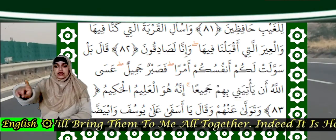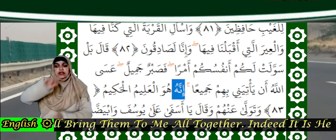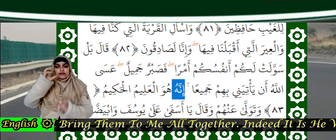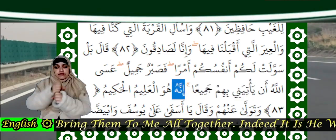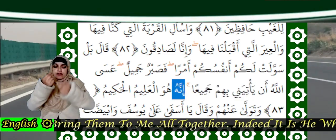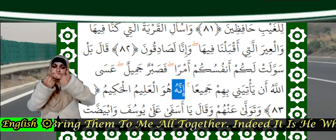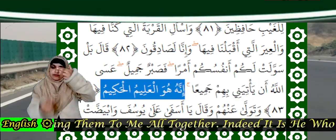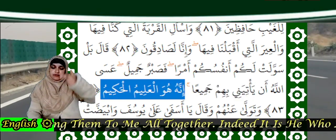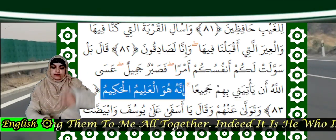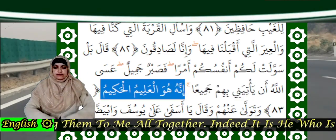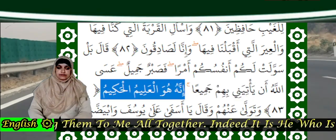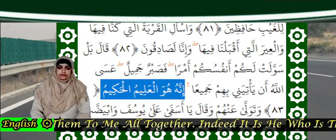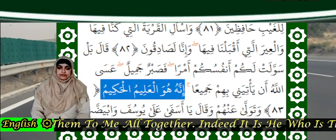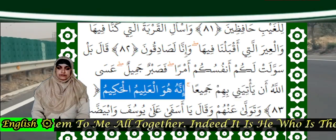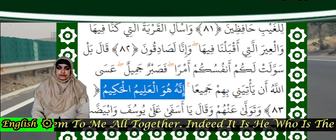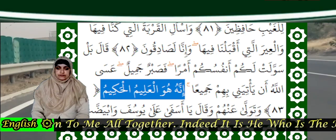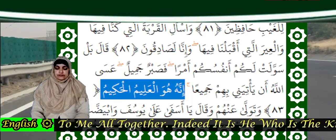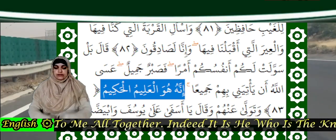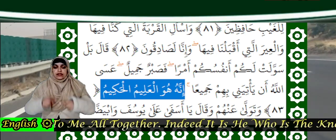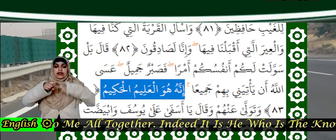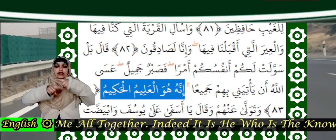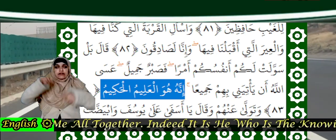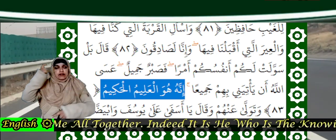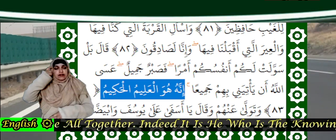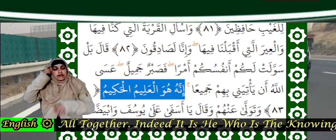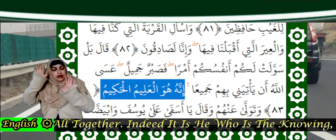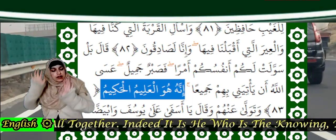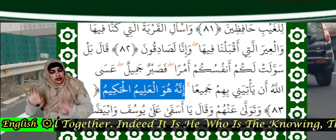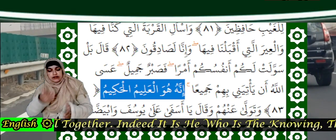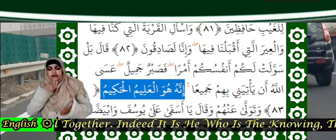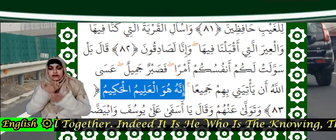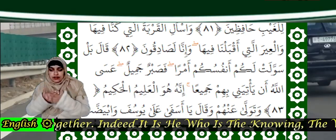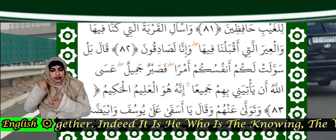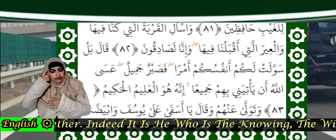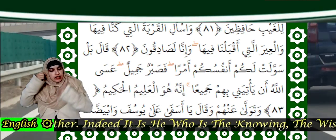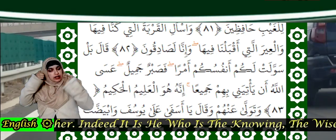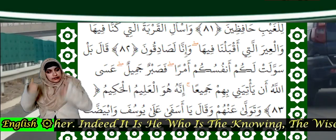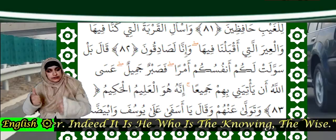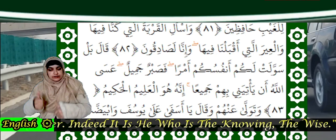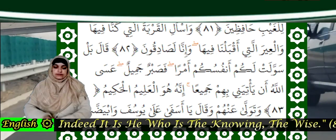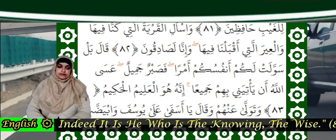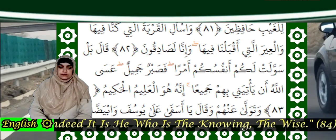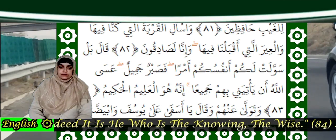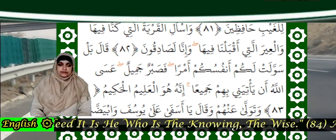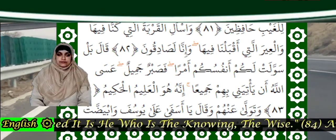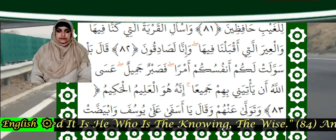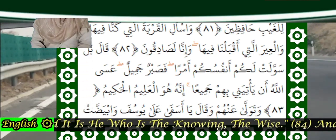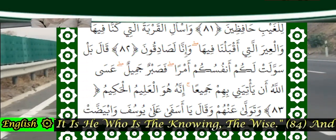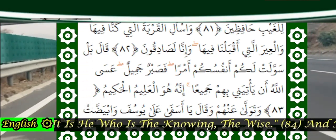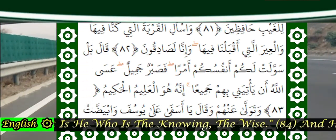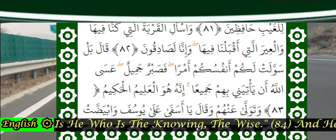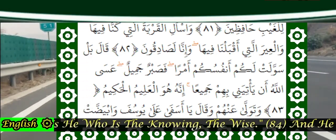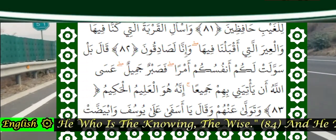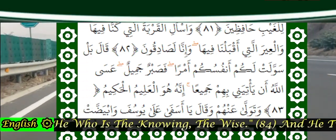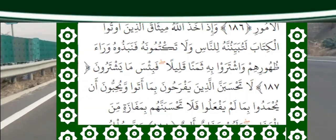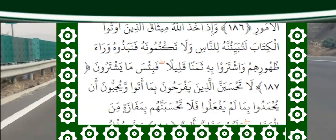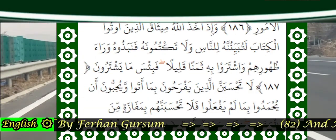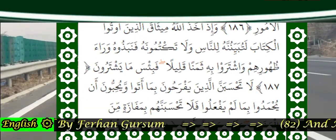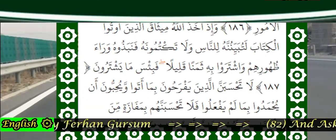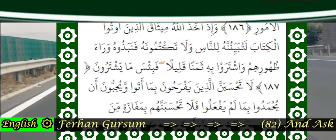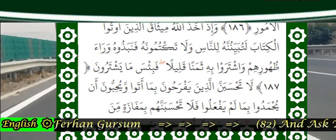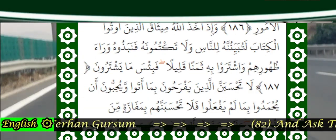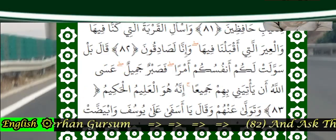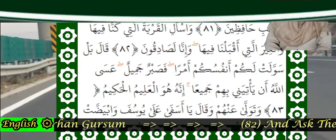هندساني تنارفو يوسفيس روبيليس بنيامينيس. قال بل سولت